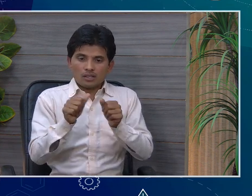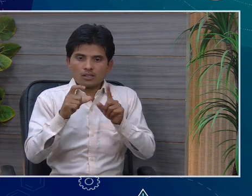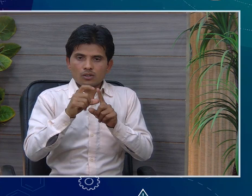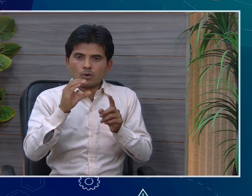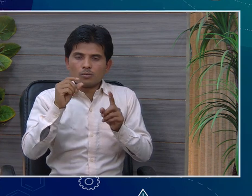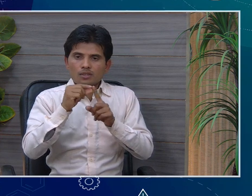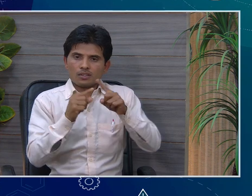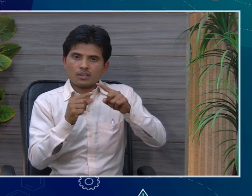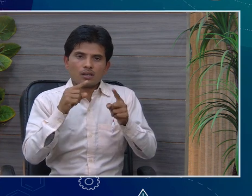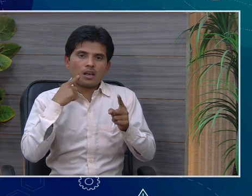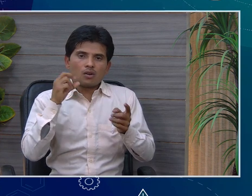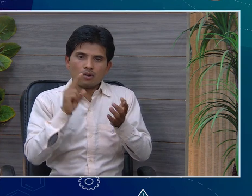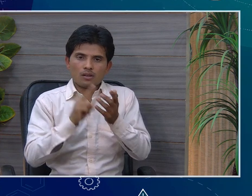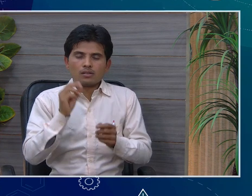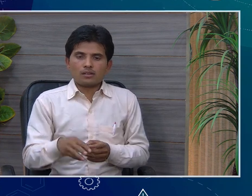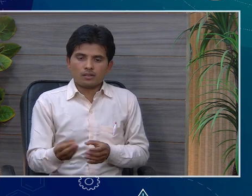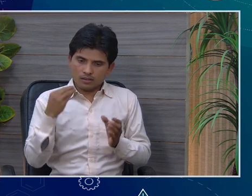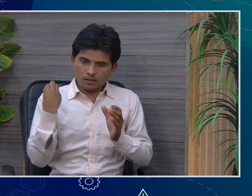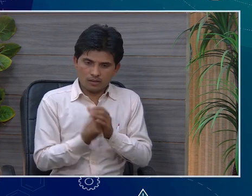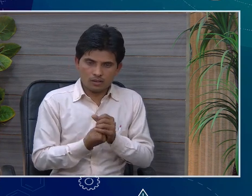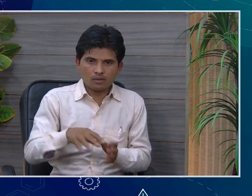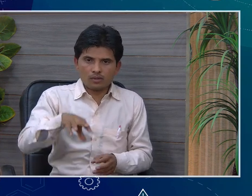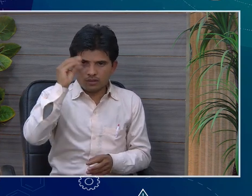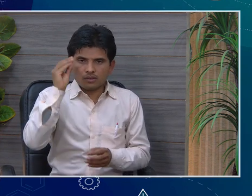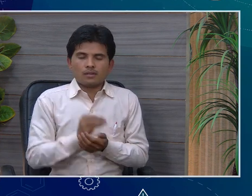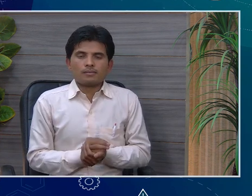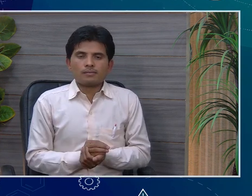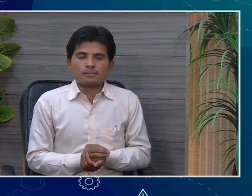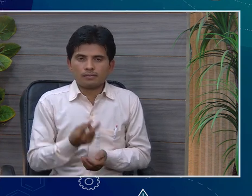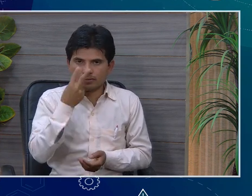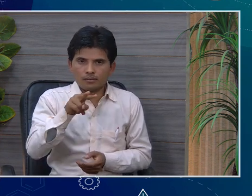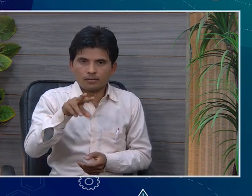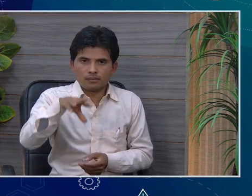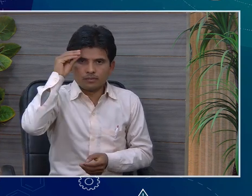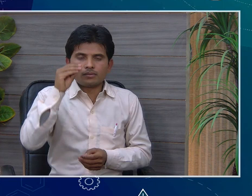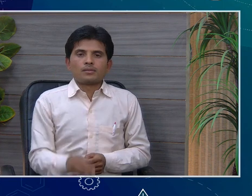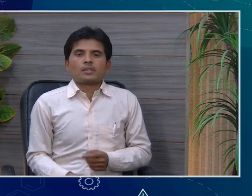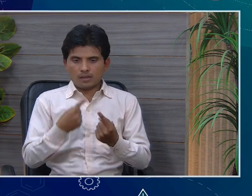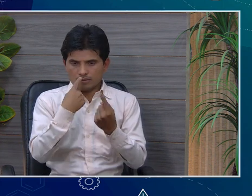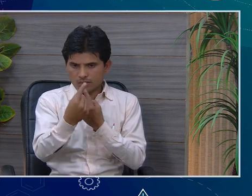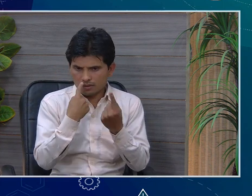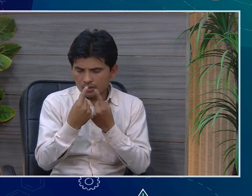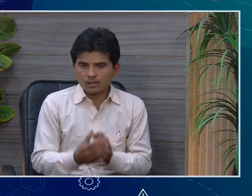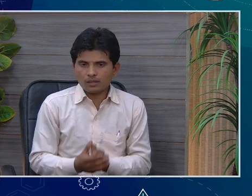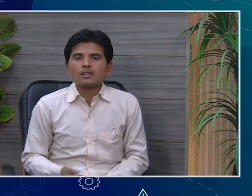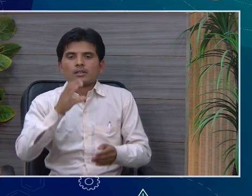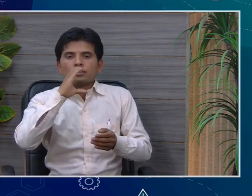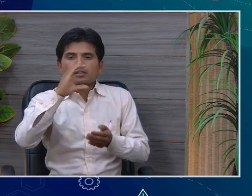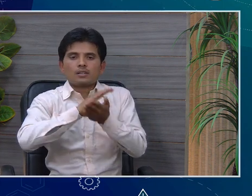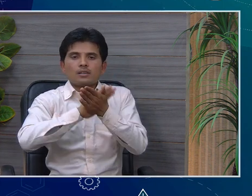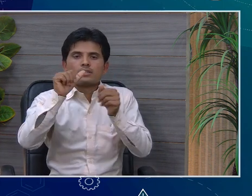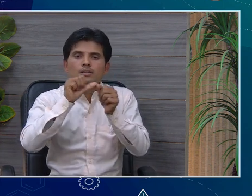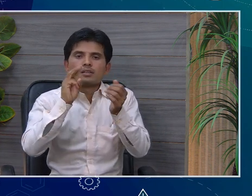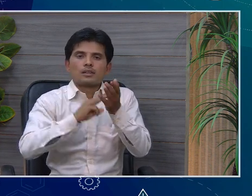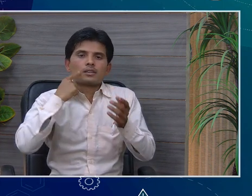आराम से एक्सपेरिमेंट कर पाएगा तो अब बात आती है कुछ ऐसे केमिकल जो कि नुकसान कर सकते हैं तो उसके लिए